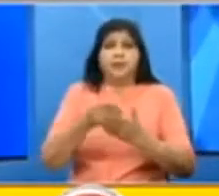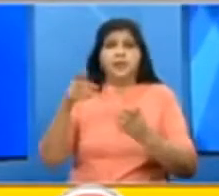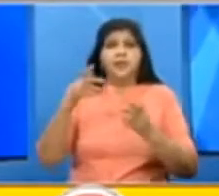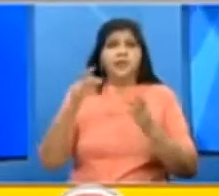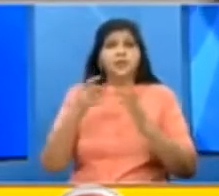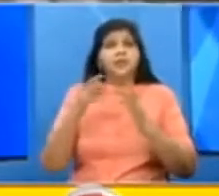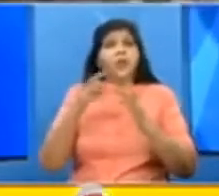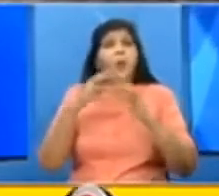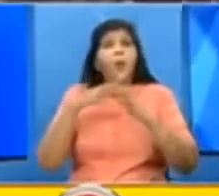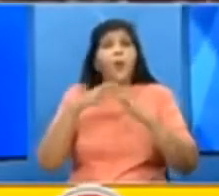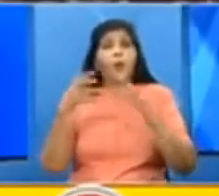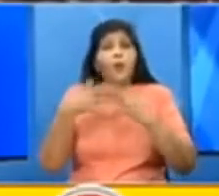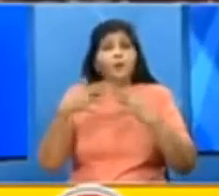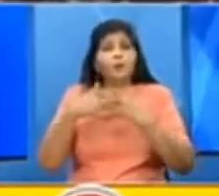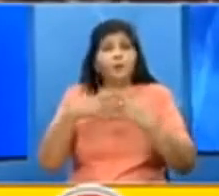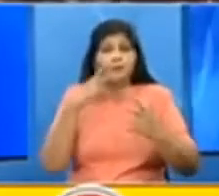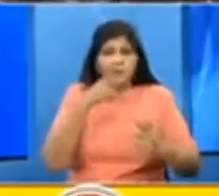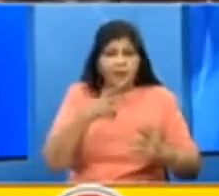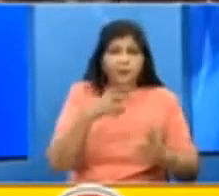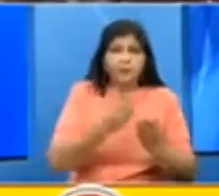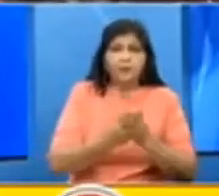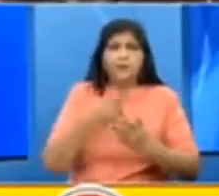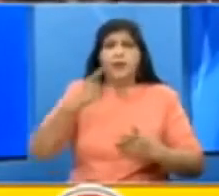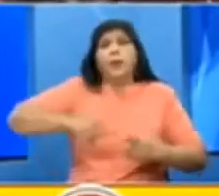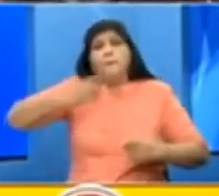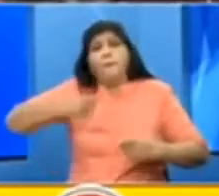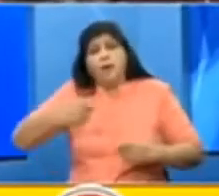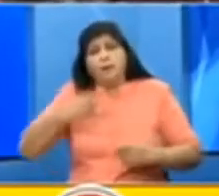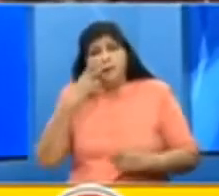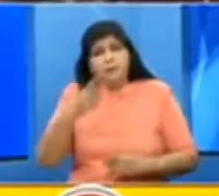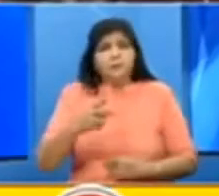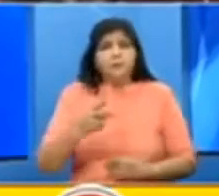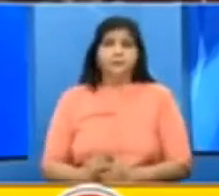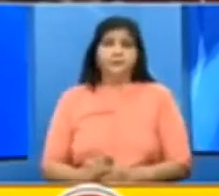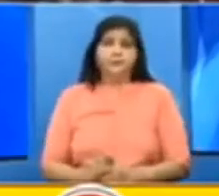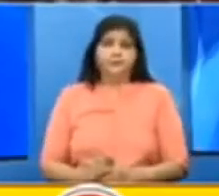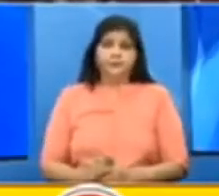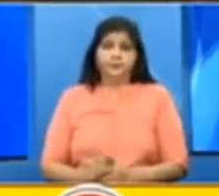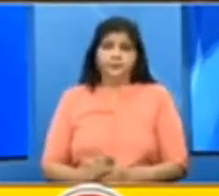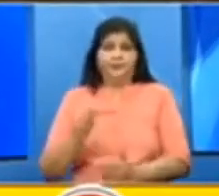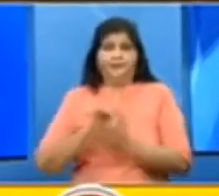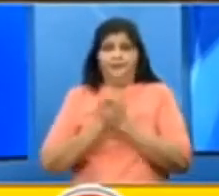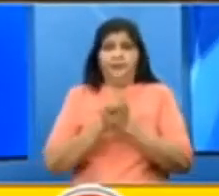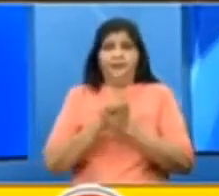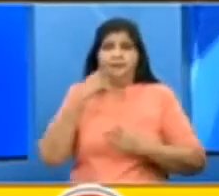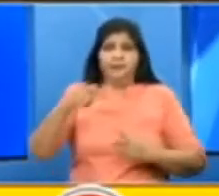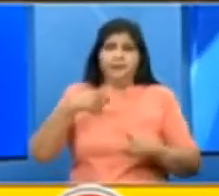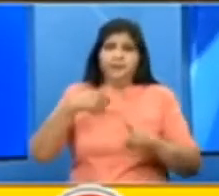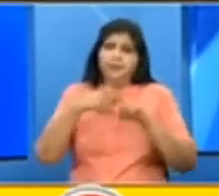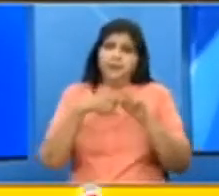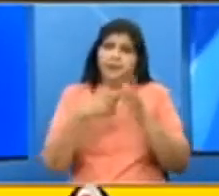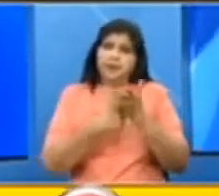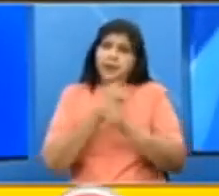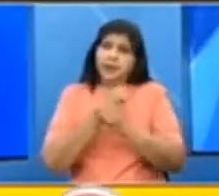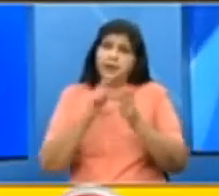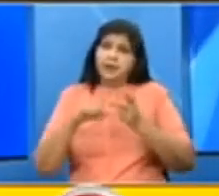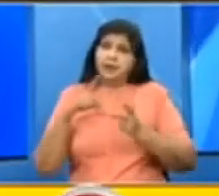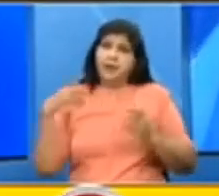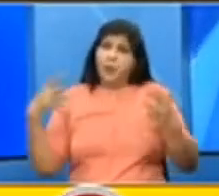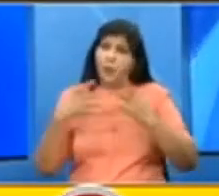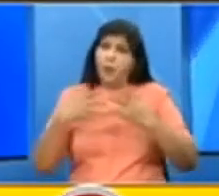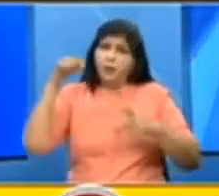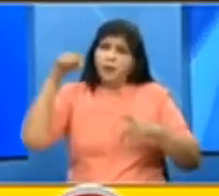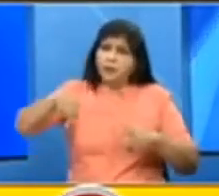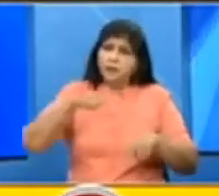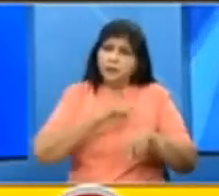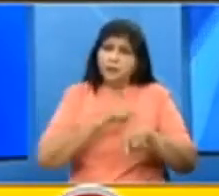को विजिट कीजिए और मैं तो कहूंगा बार बार कीजिए। साथियों, कारगिल युद्ध के समय अटल जी